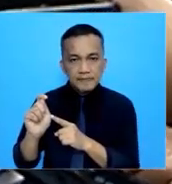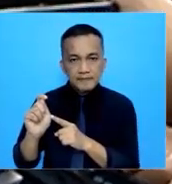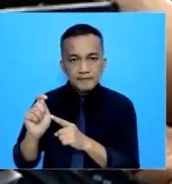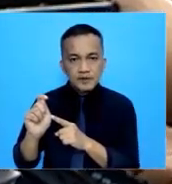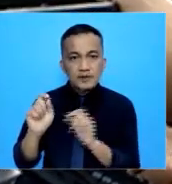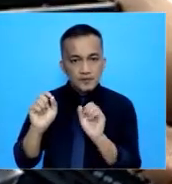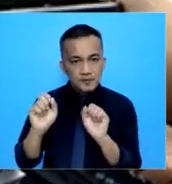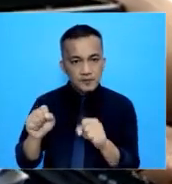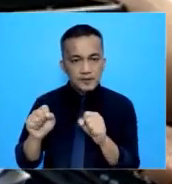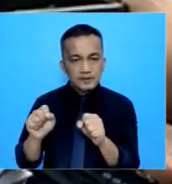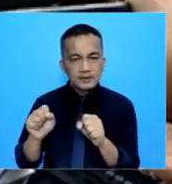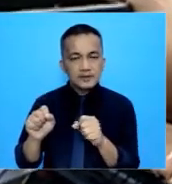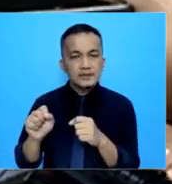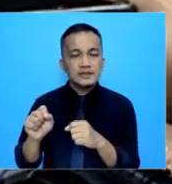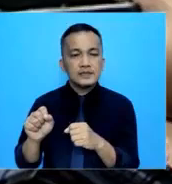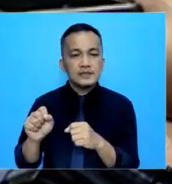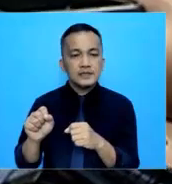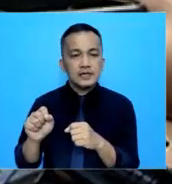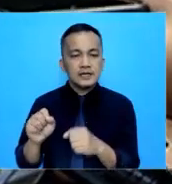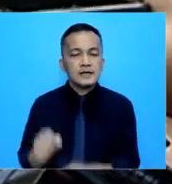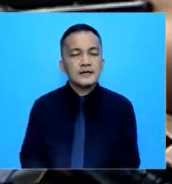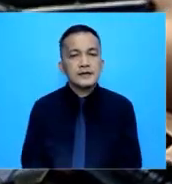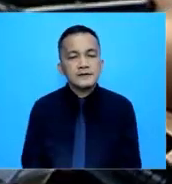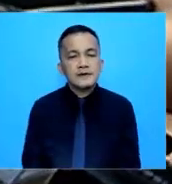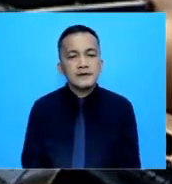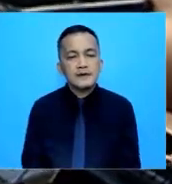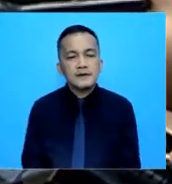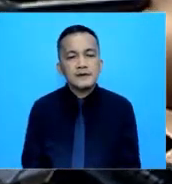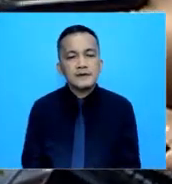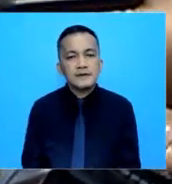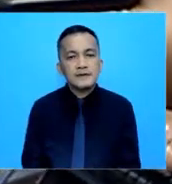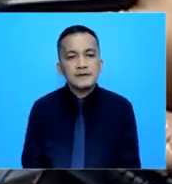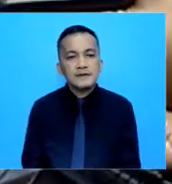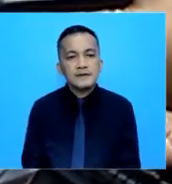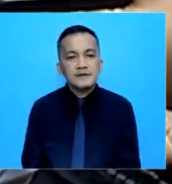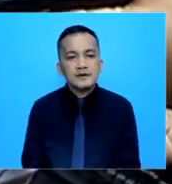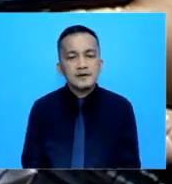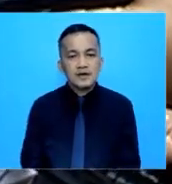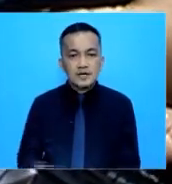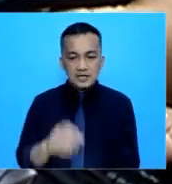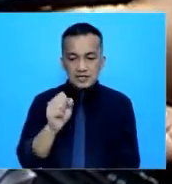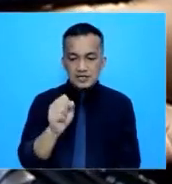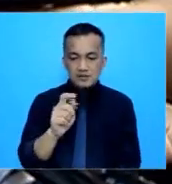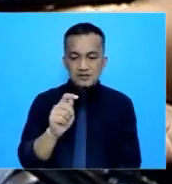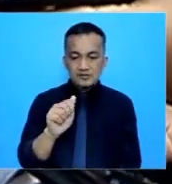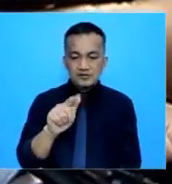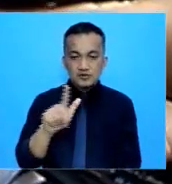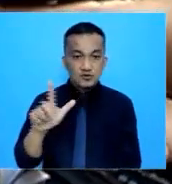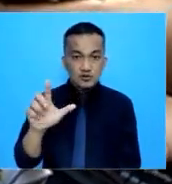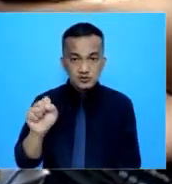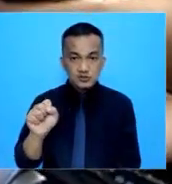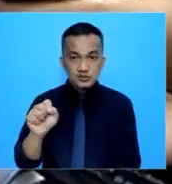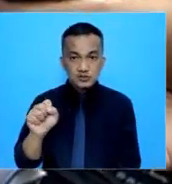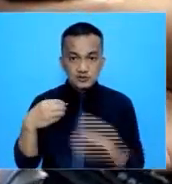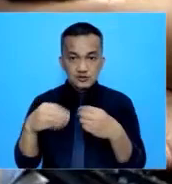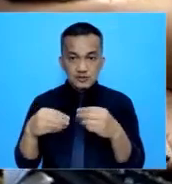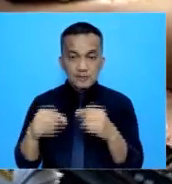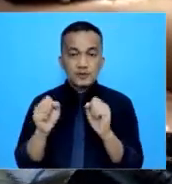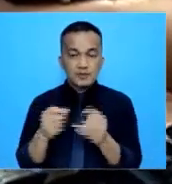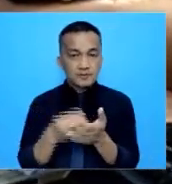pwedeng magkaroon din ng mga stalls na pwede kayong bumili ng pagkain, no? Bumili